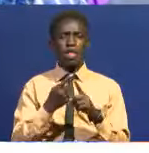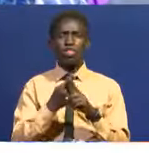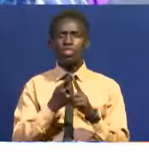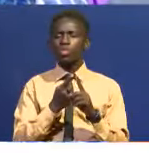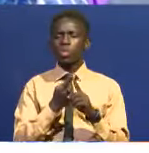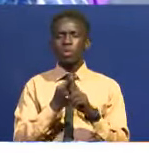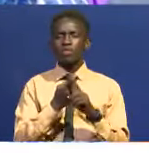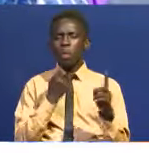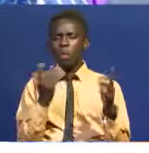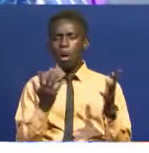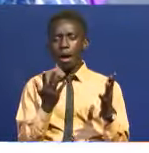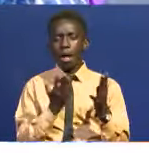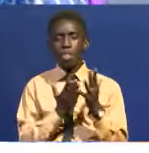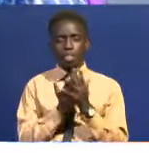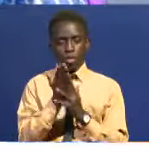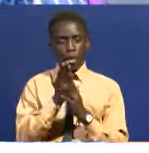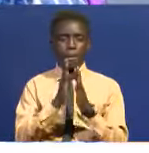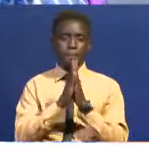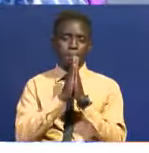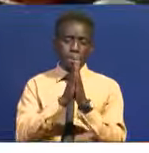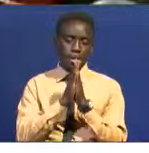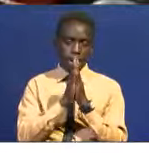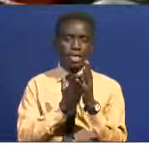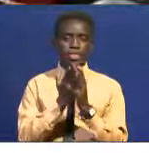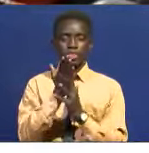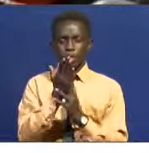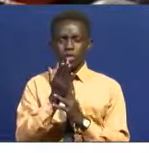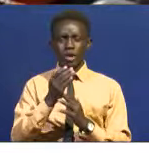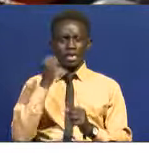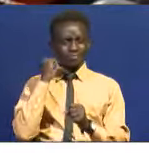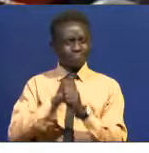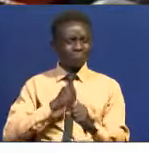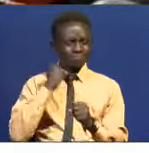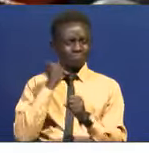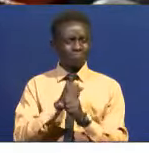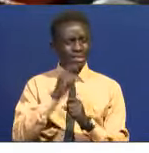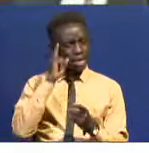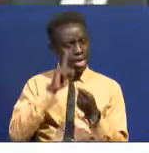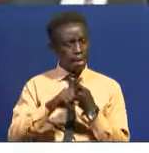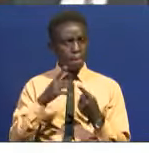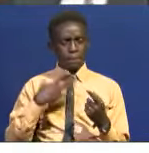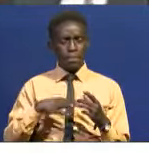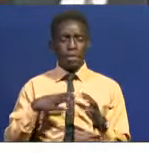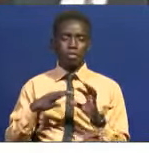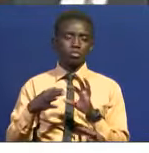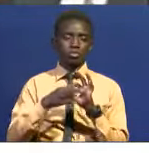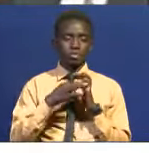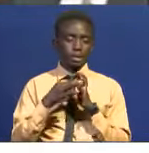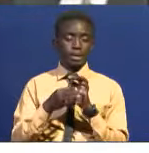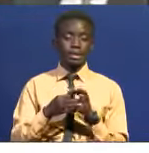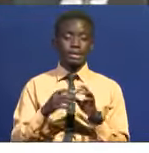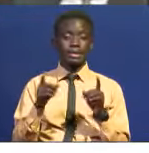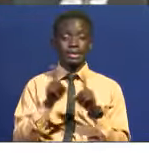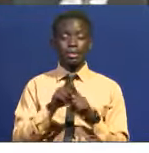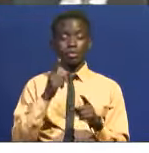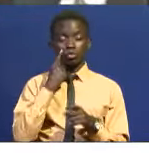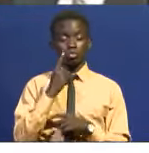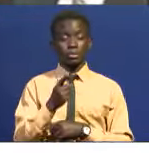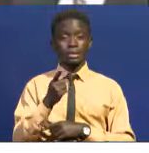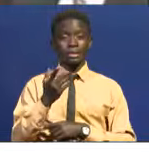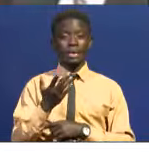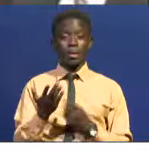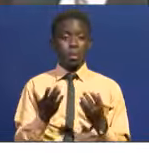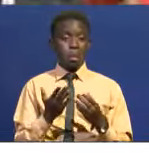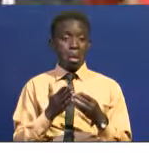even through efforts to bring people together. Mjadala sawia uliendelea katika kaunti ya Kiambu, huku viongozi wa